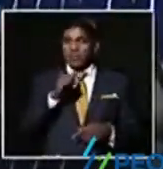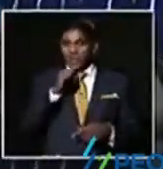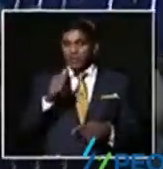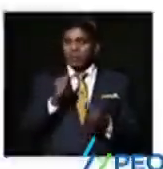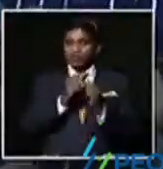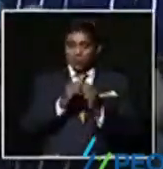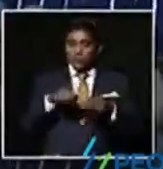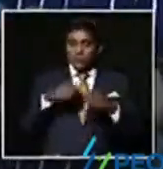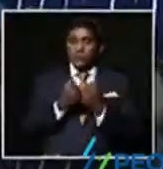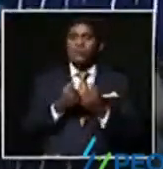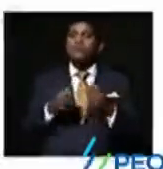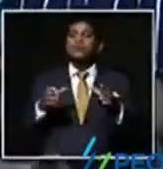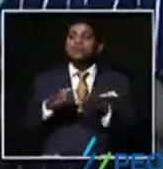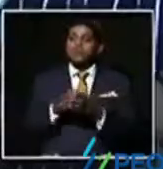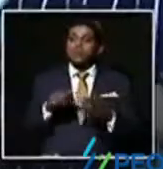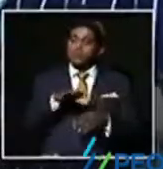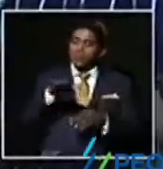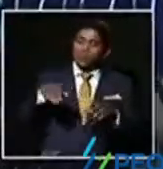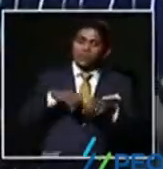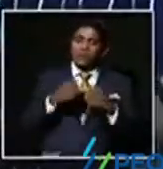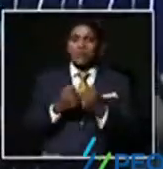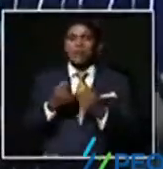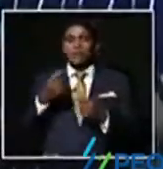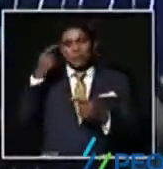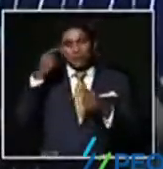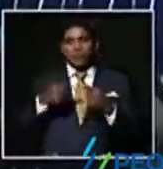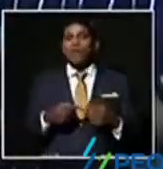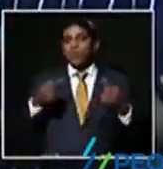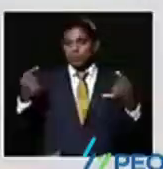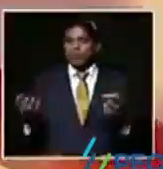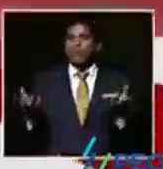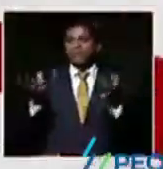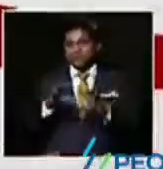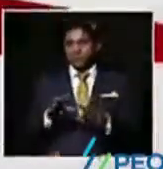බහුජන සංවිධාන සිවිල් සංවිධාන මීට විරුද්ධව පෙළ ගැහෙනවා.